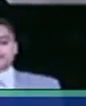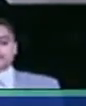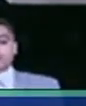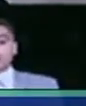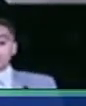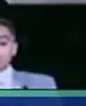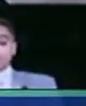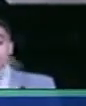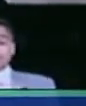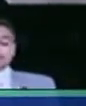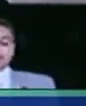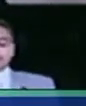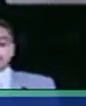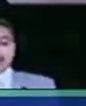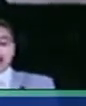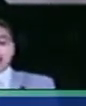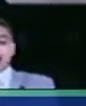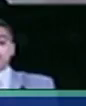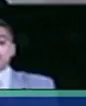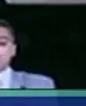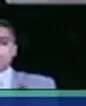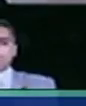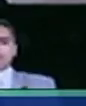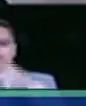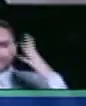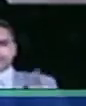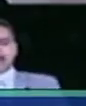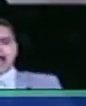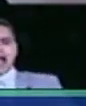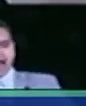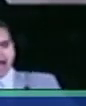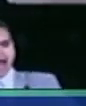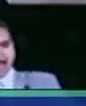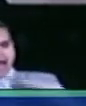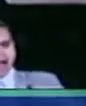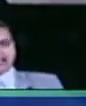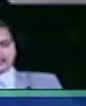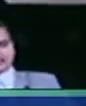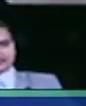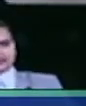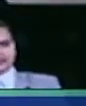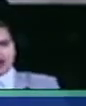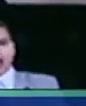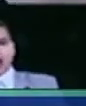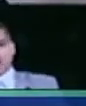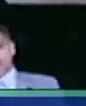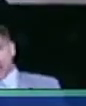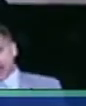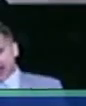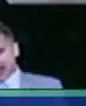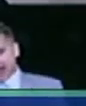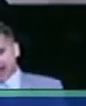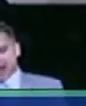والذي نسعى من خلاله إلى رفع مستوى المعيشة لأكثر من 4000 قرية،